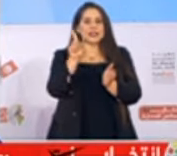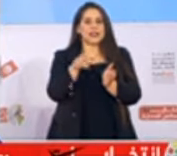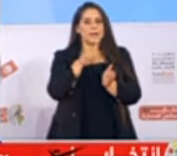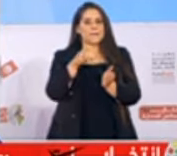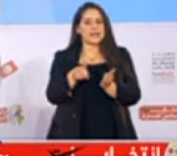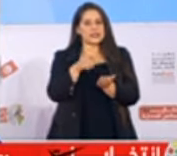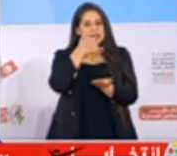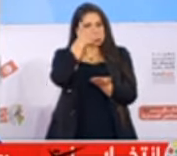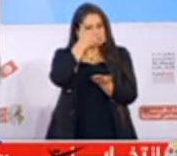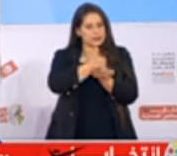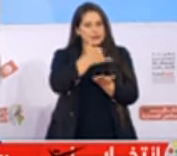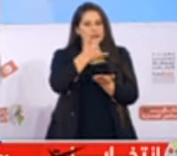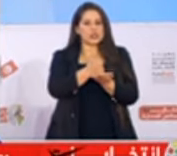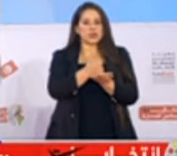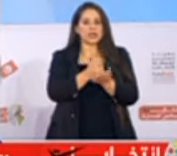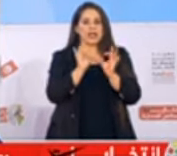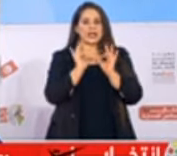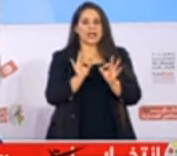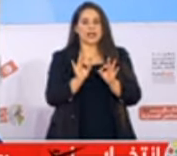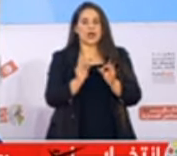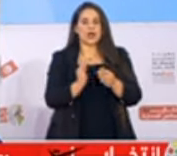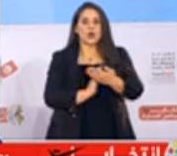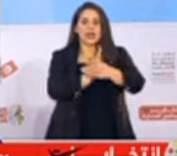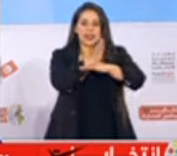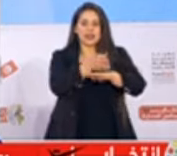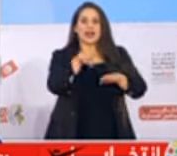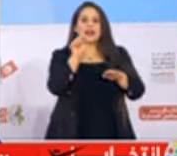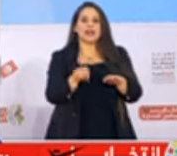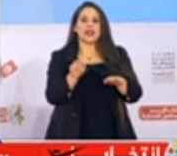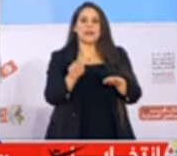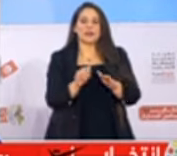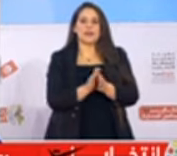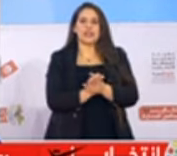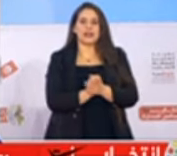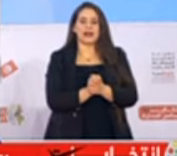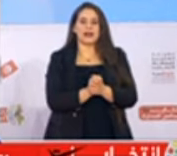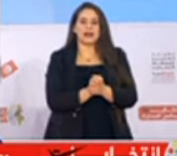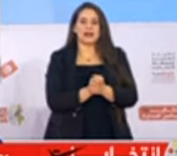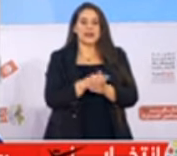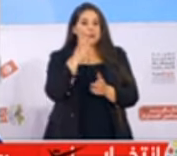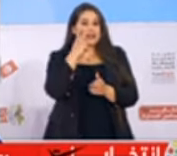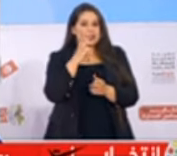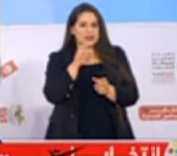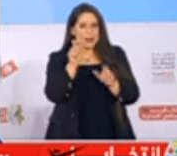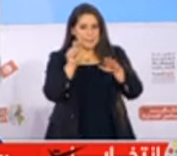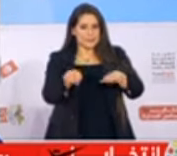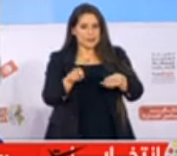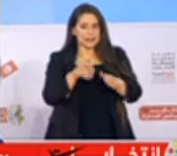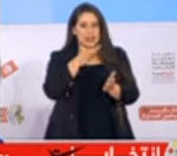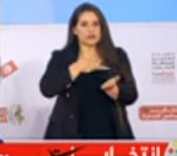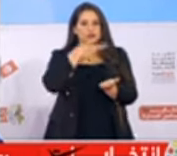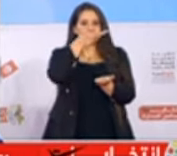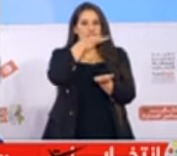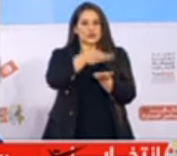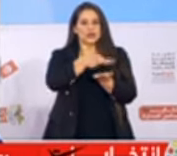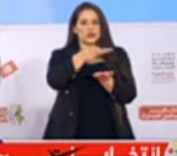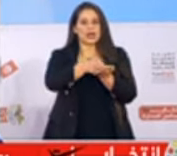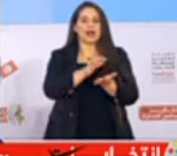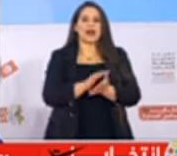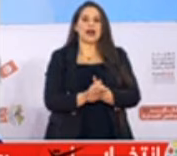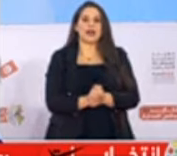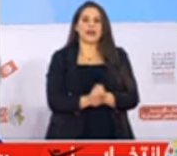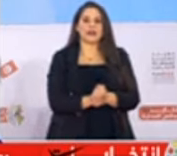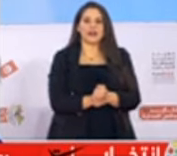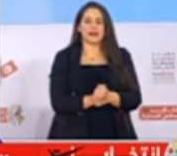في إحالتها على أنظار النيابة العمومية. وبطبيعة الحال القضاء معناها سينظر وسيقرر، بطبيعة